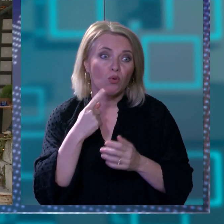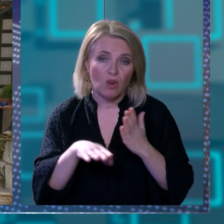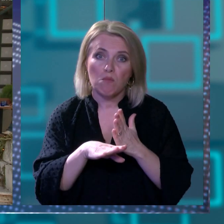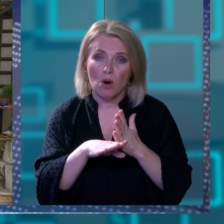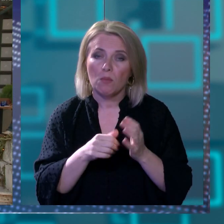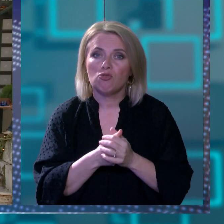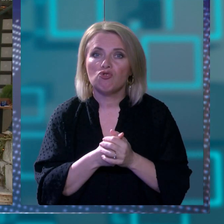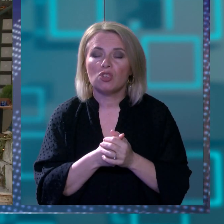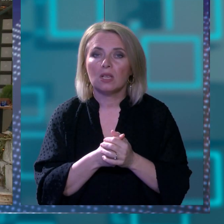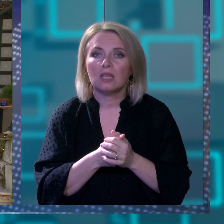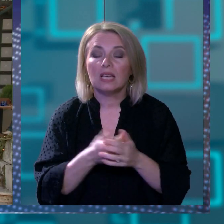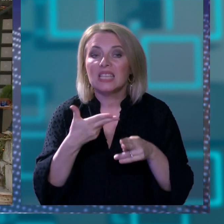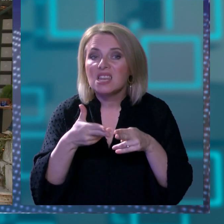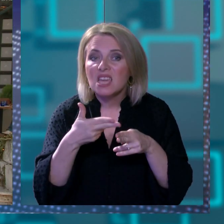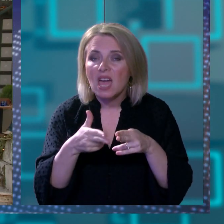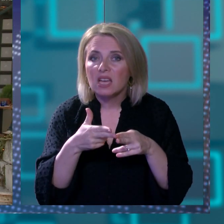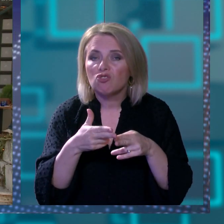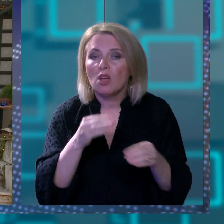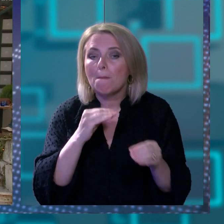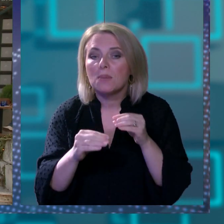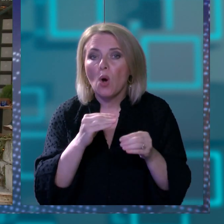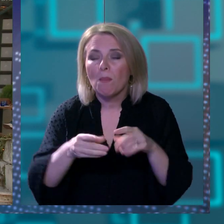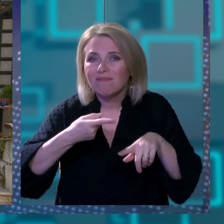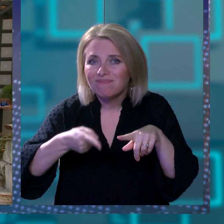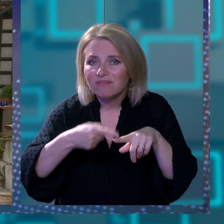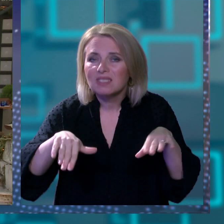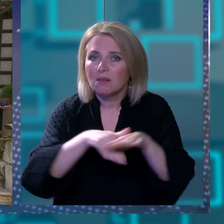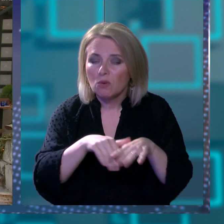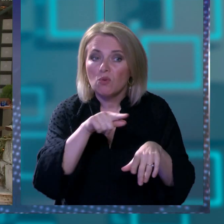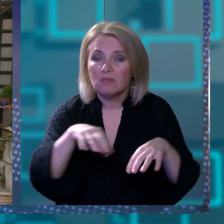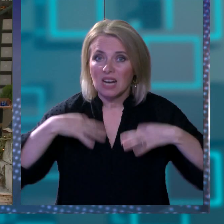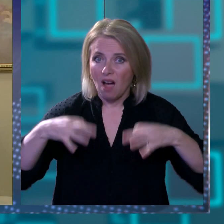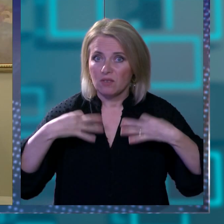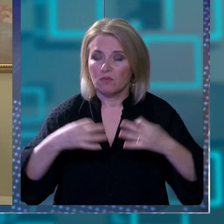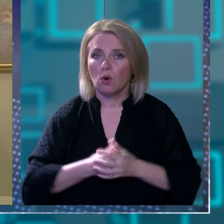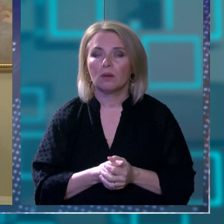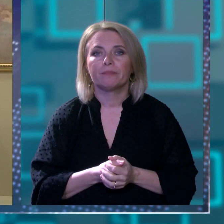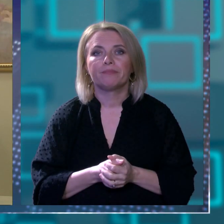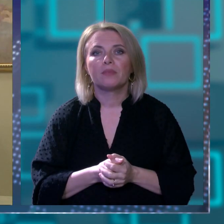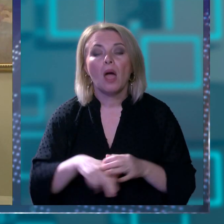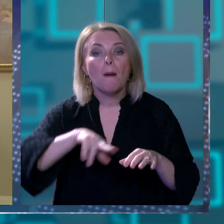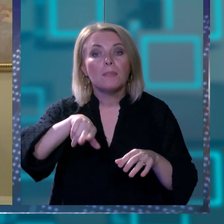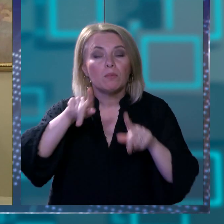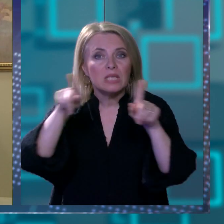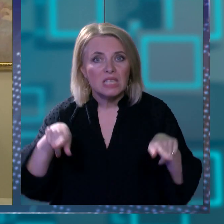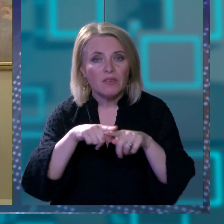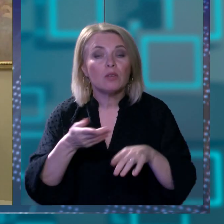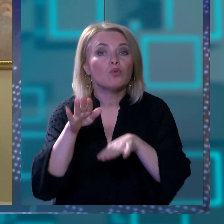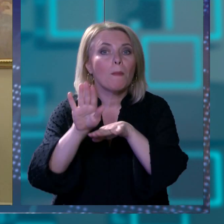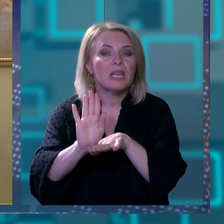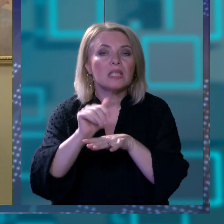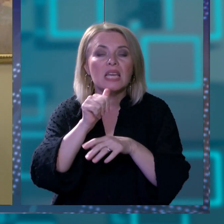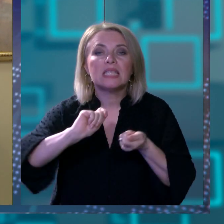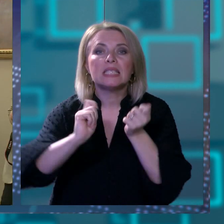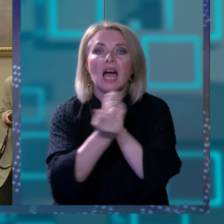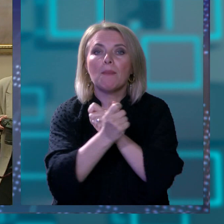pripomoći da se riješi problem deficitarnih zanimanja u zdravstvu. Potpisivanju su prisustvovali